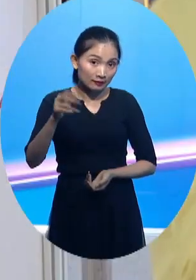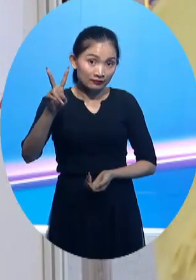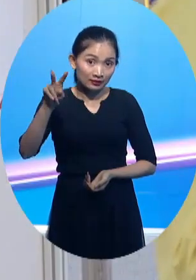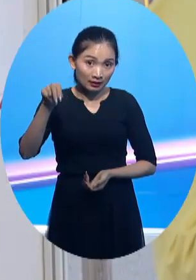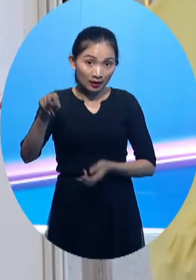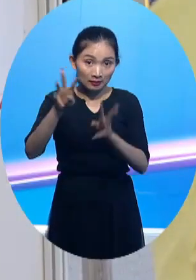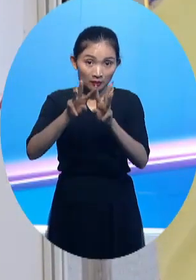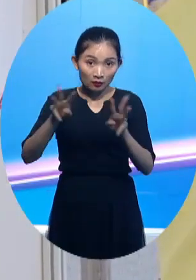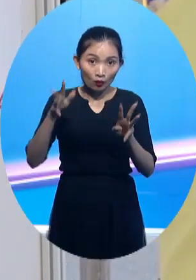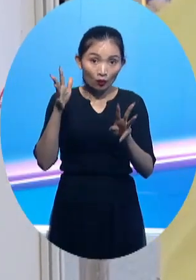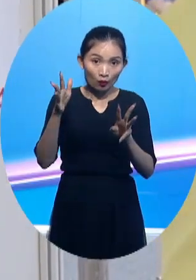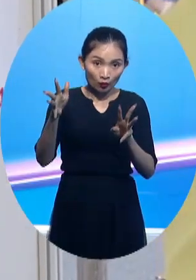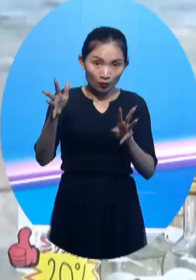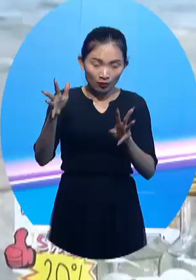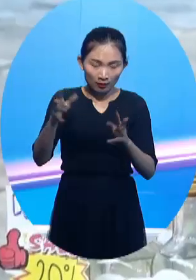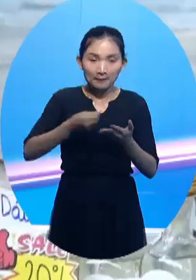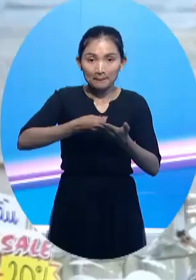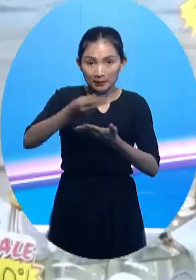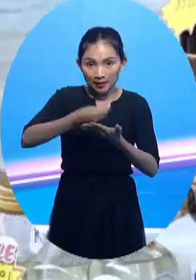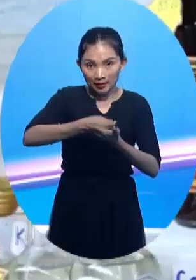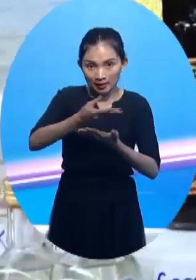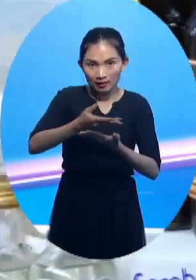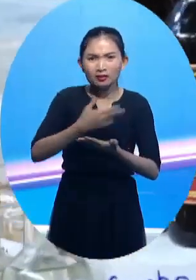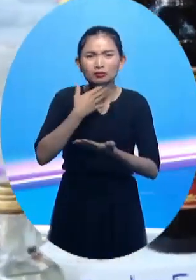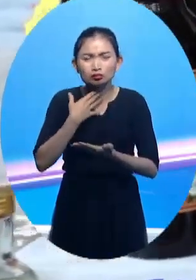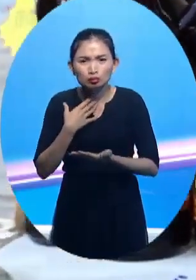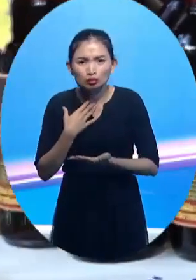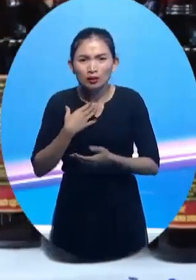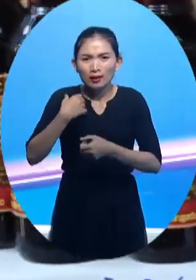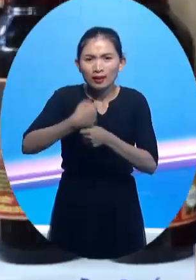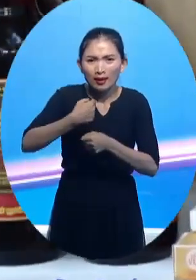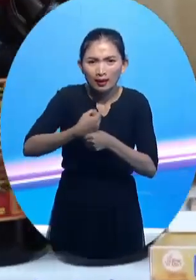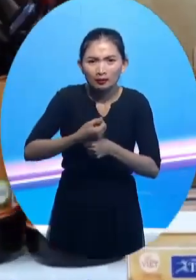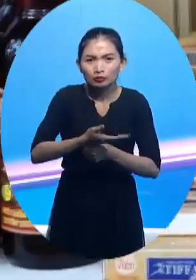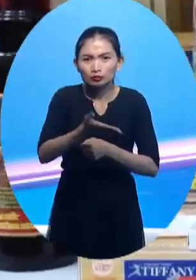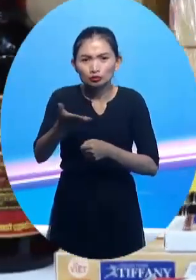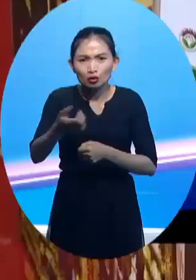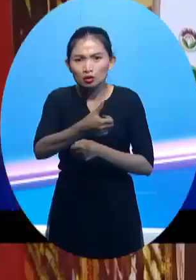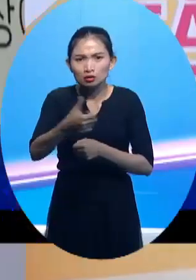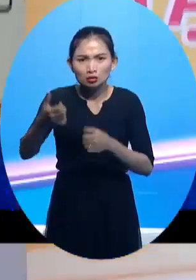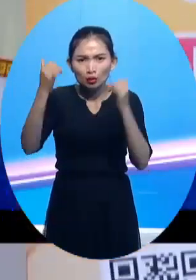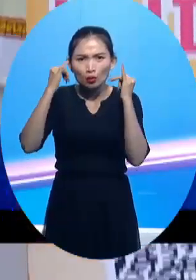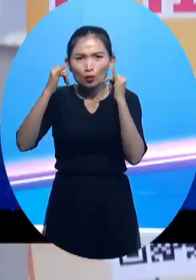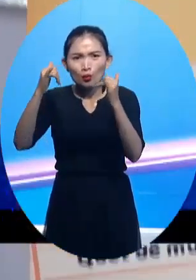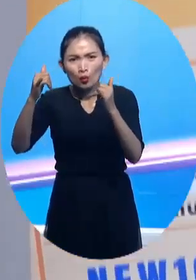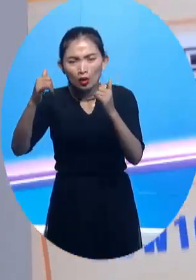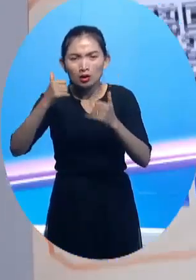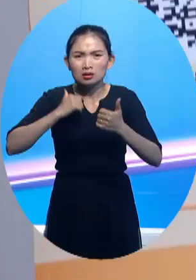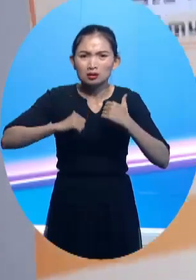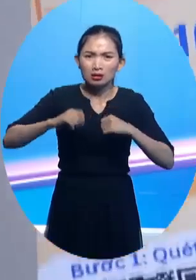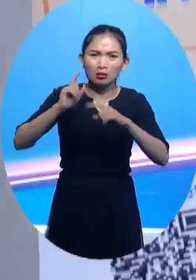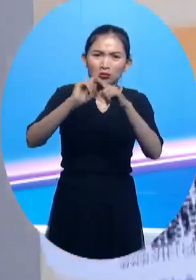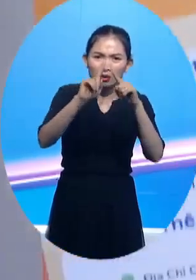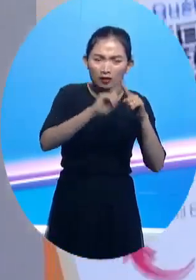do người Việt Nam sản xuất với tầm niệm mong muốn góp phần tạo công ăn việc làm cho bà con cô bác ở các vùng miền khác nhau từ các thành